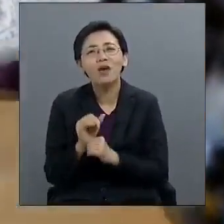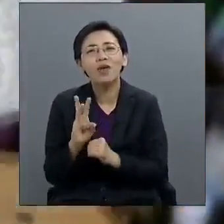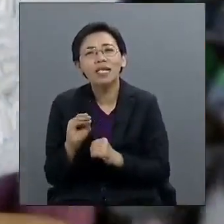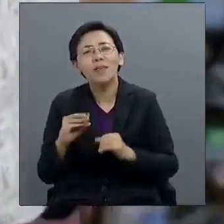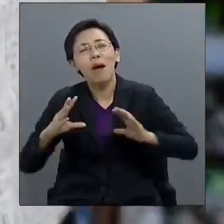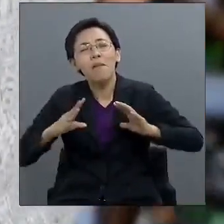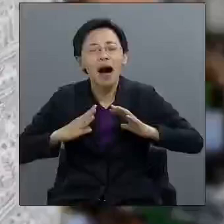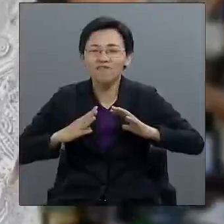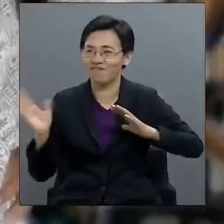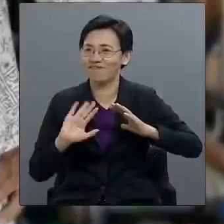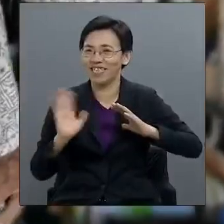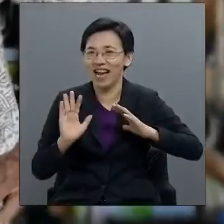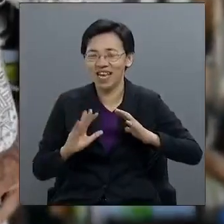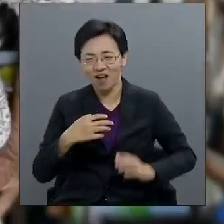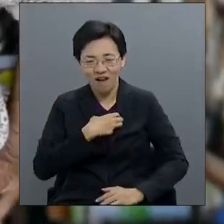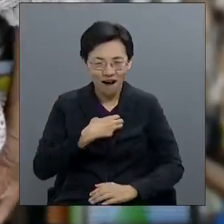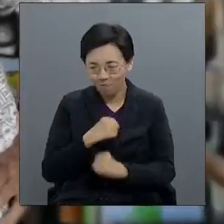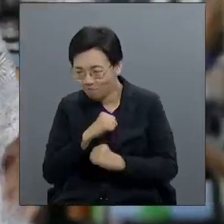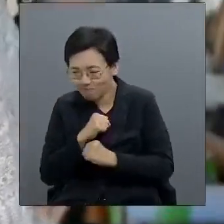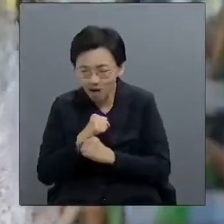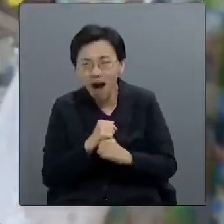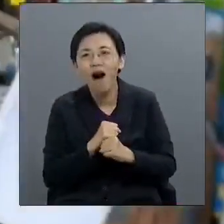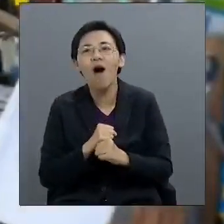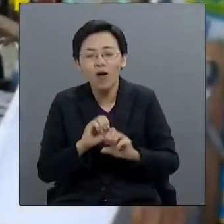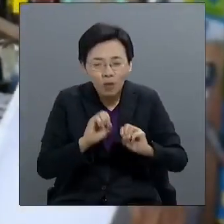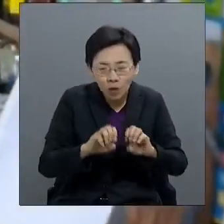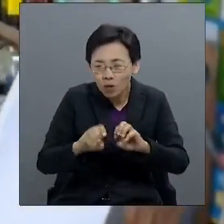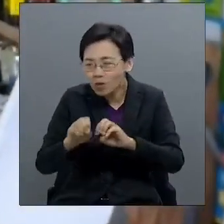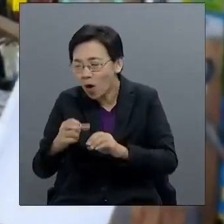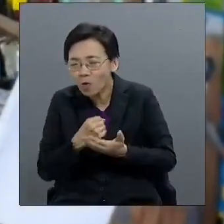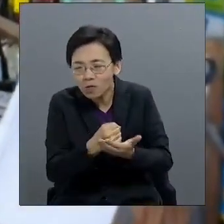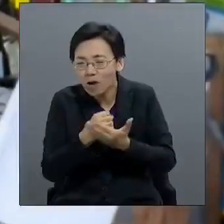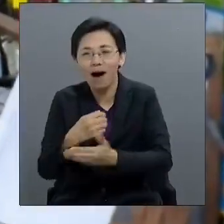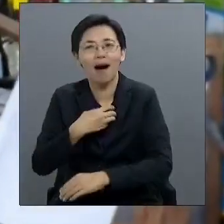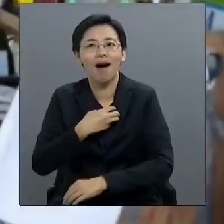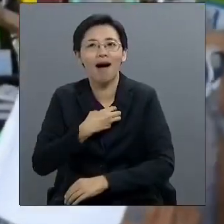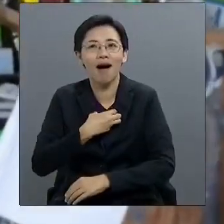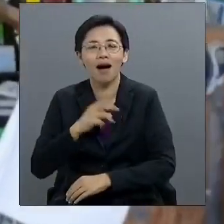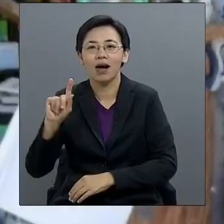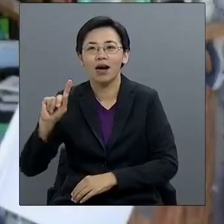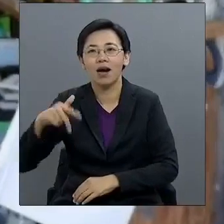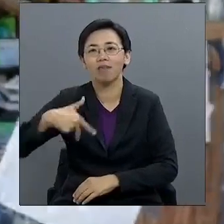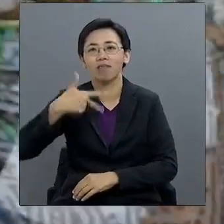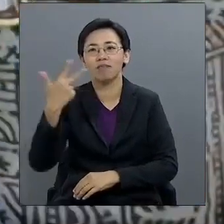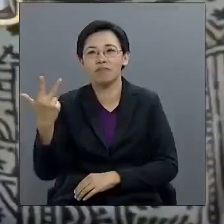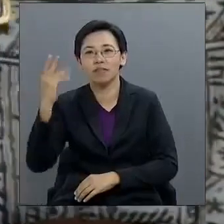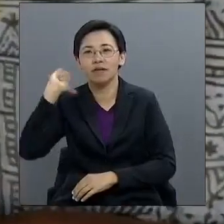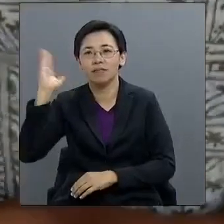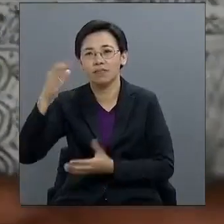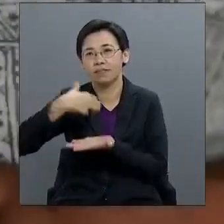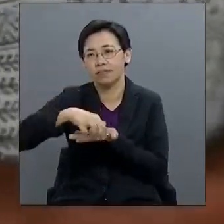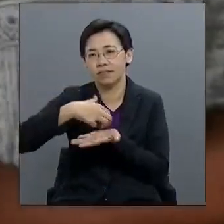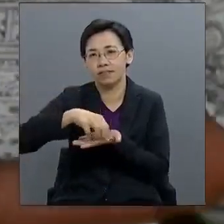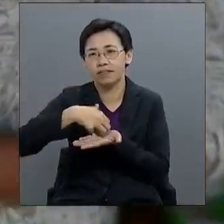ชัยกลับเป็นวัยที่มีไฟและพร้อมแบ่งปันกฤทธาดีมีไทย PBS รายงาน